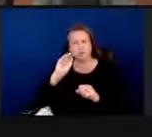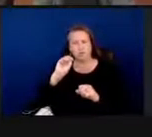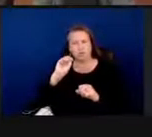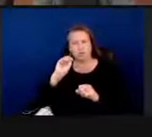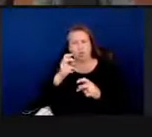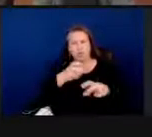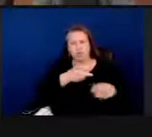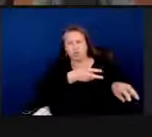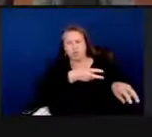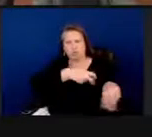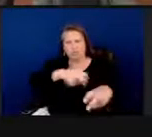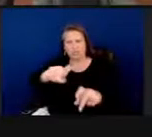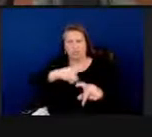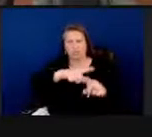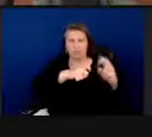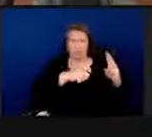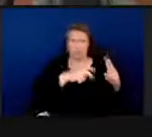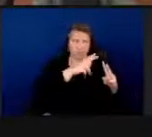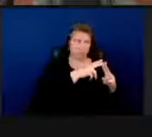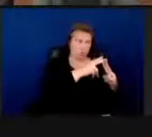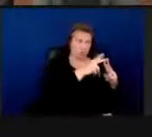kuzungumza nasi.